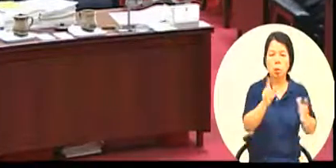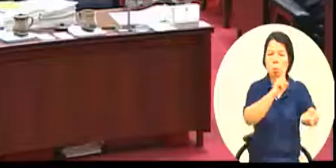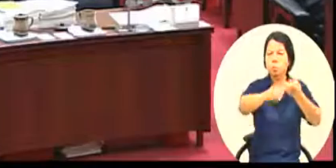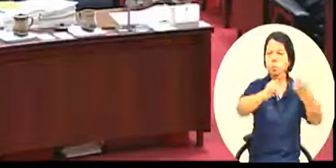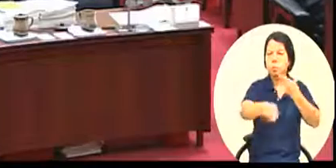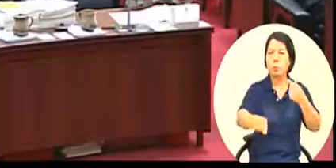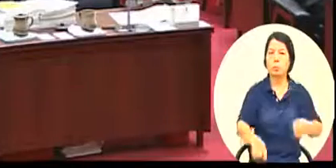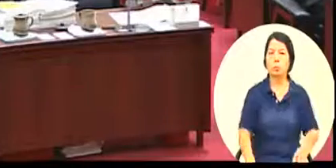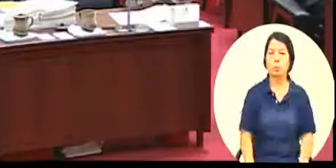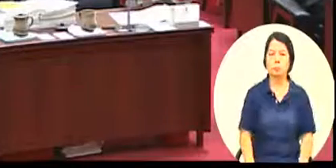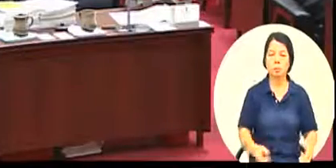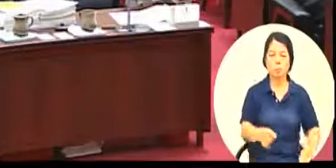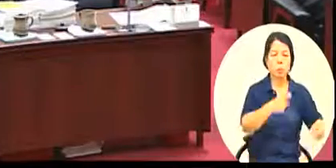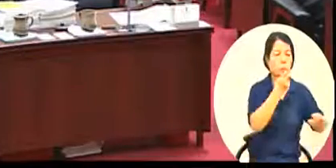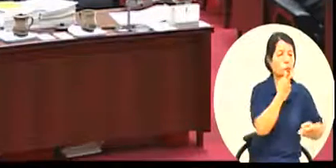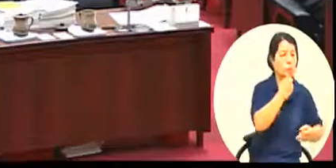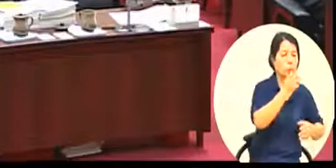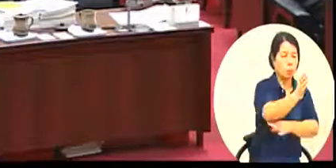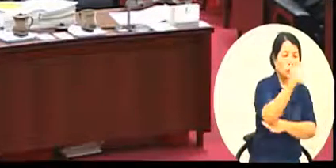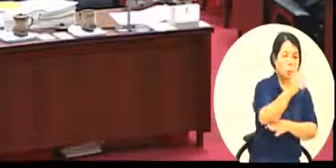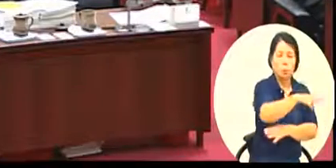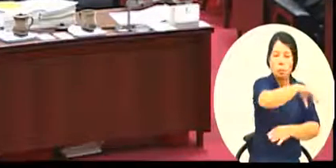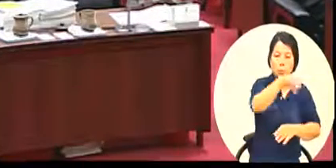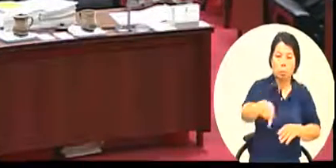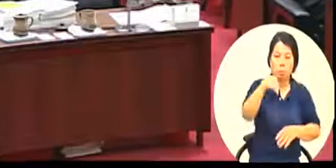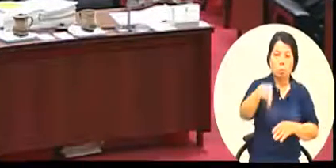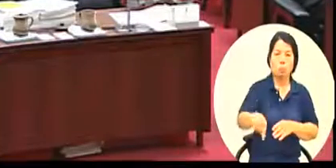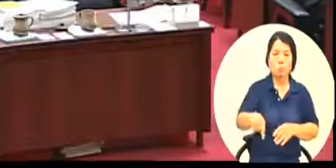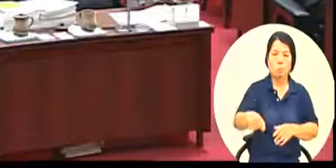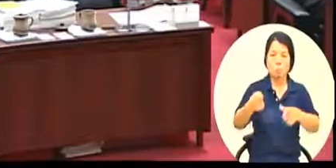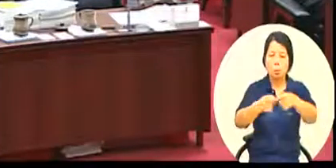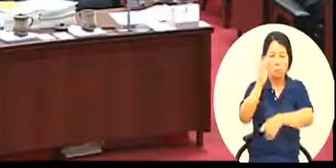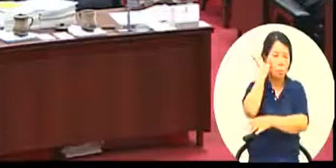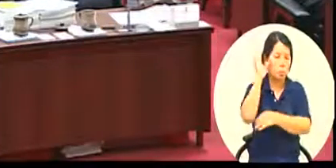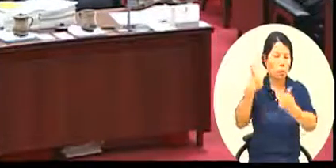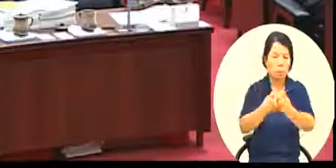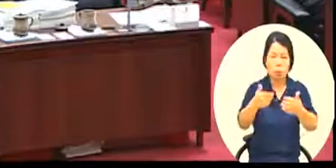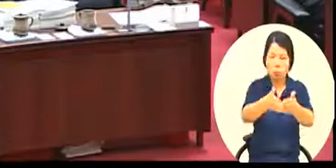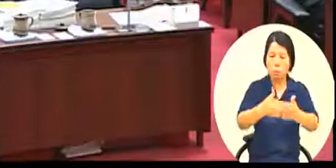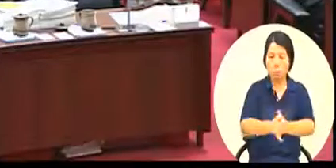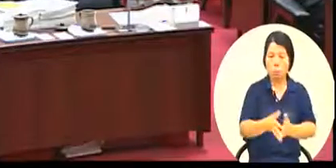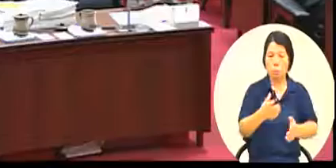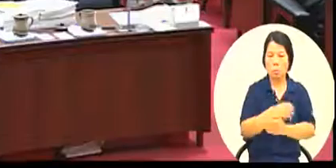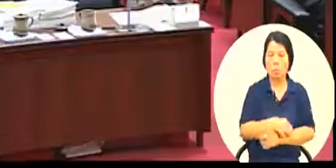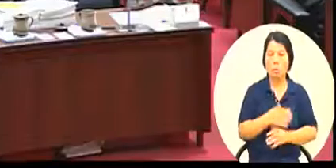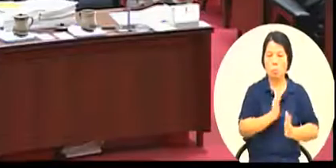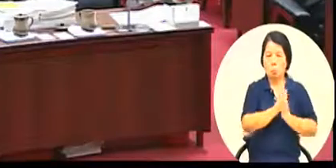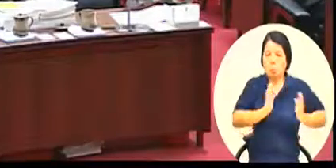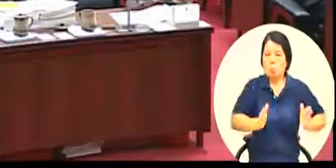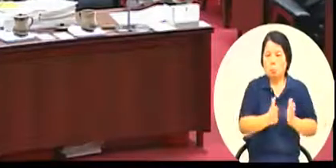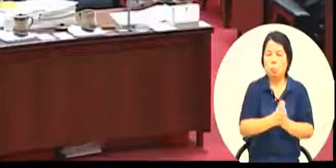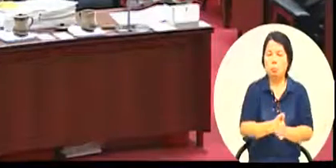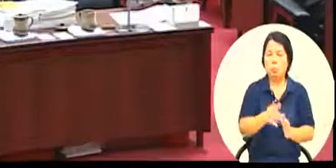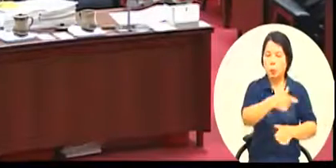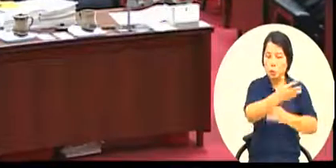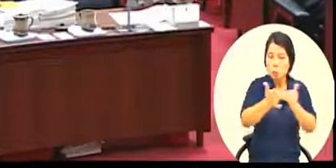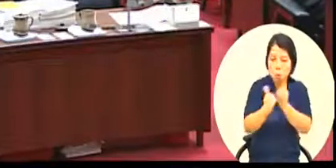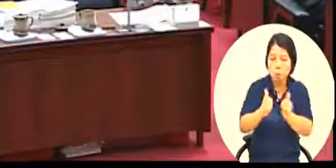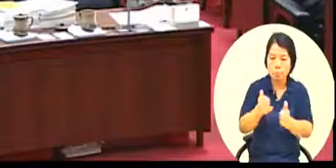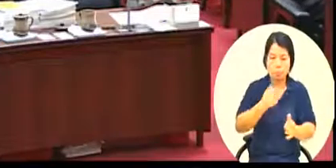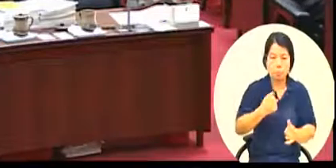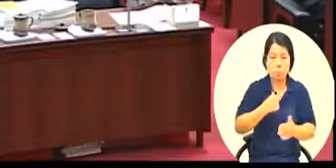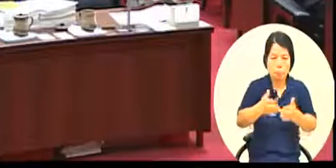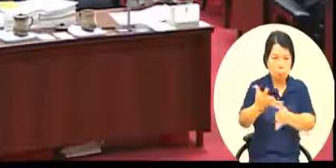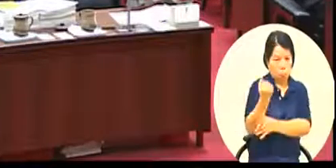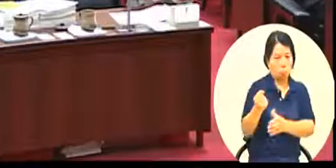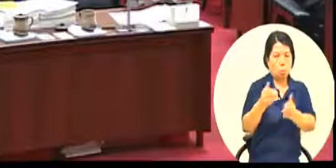尾，今天中央政府到地方上来开公听会，你要坦坦荡荡，人民有知的权利吧，人